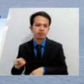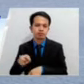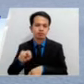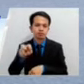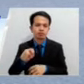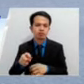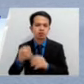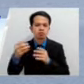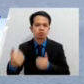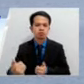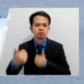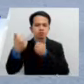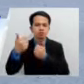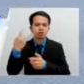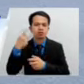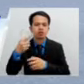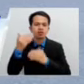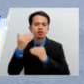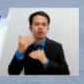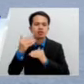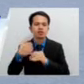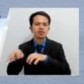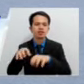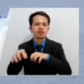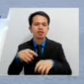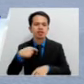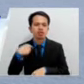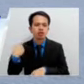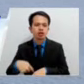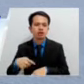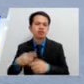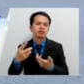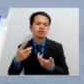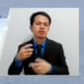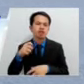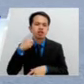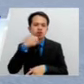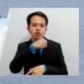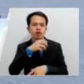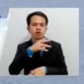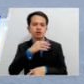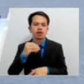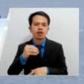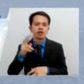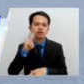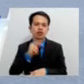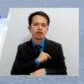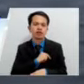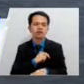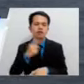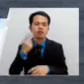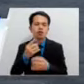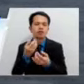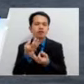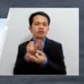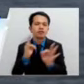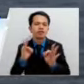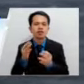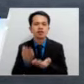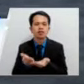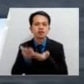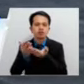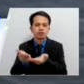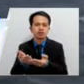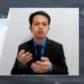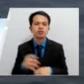ang paglilimita ng anilay ginagawa ng China, Taiwan at Vietnam sa Innocent Passage o malayang paglalayag ng barko. Ang Armed Forces of the